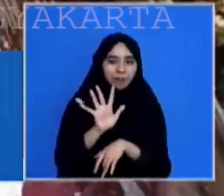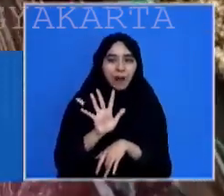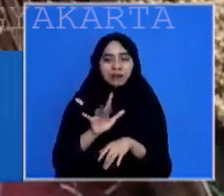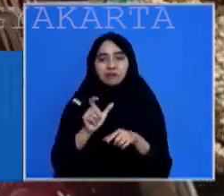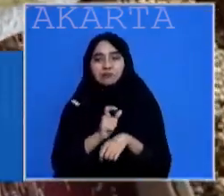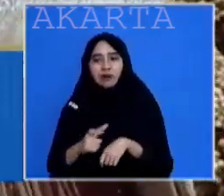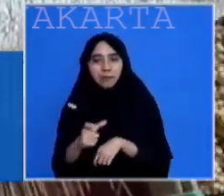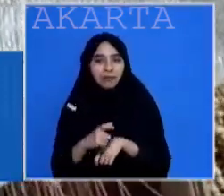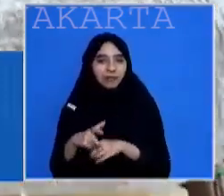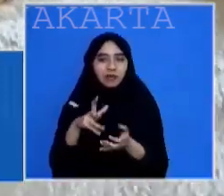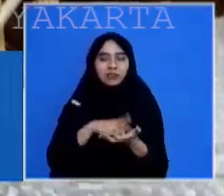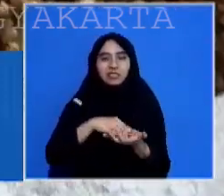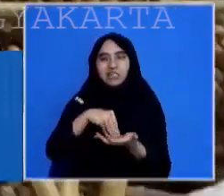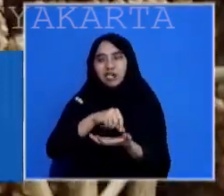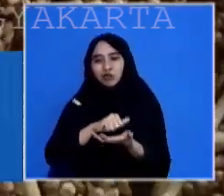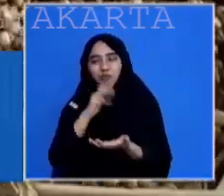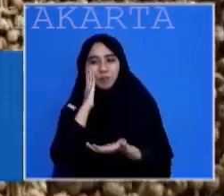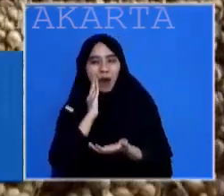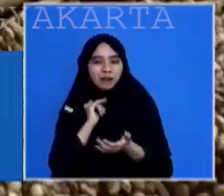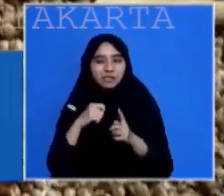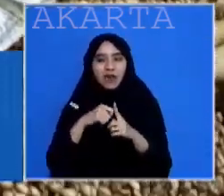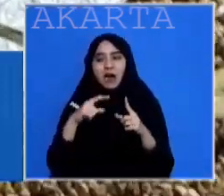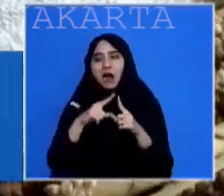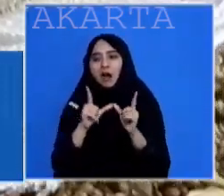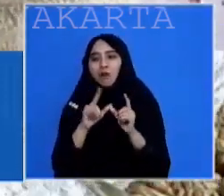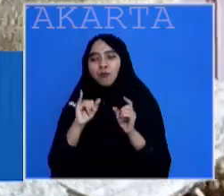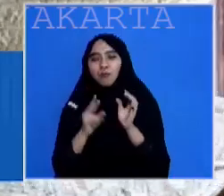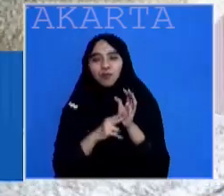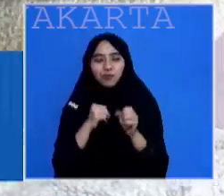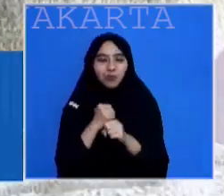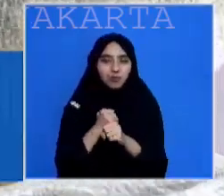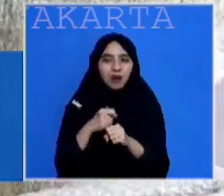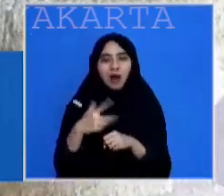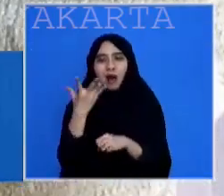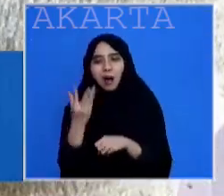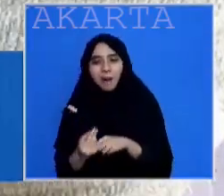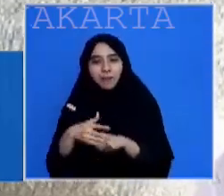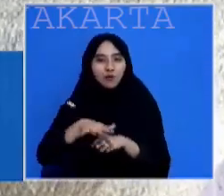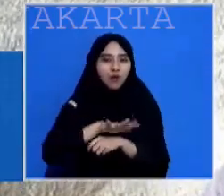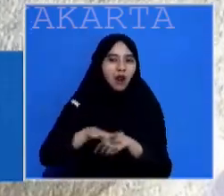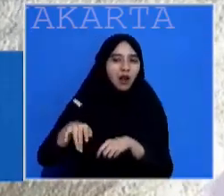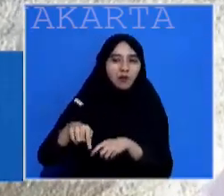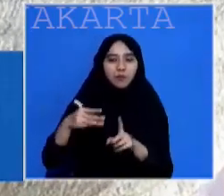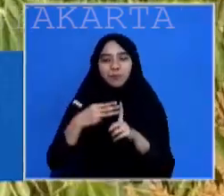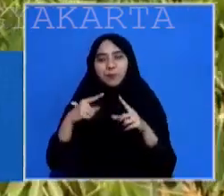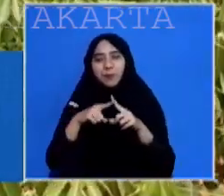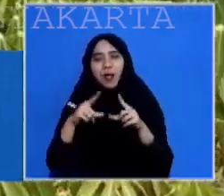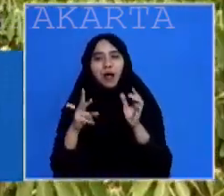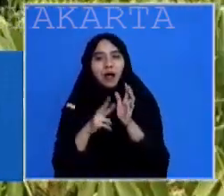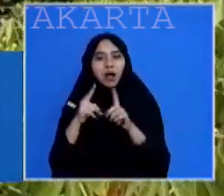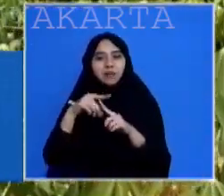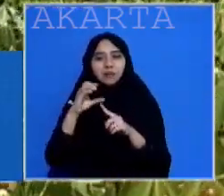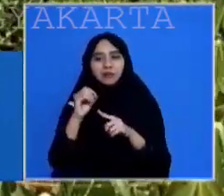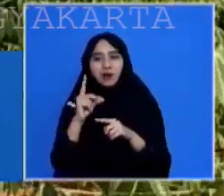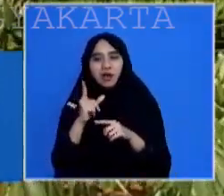Jeruk Legi, Kecamatan Kawunganten, Kecamatan Kampung Laut, Kecamatan Bantarsari lan Patimuan.